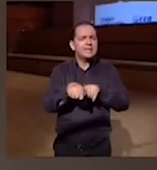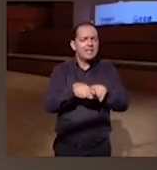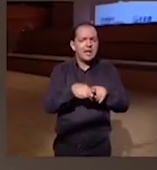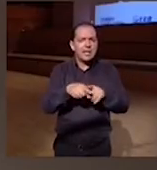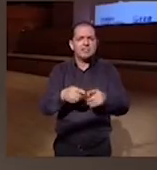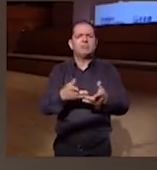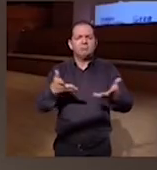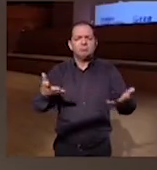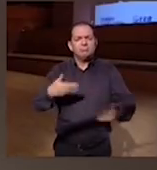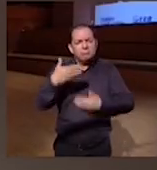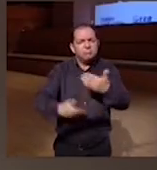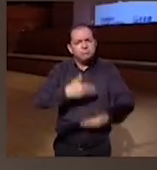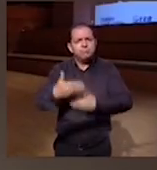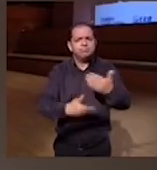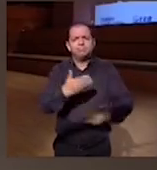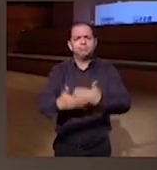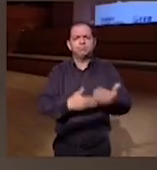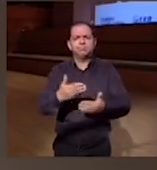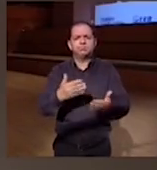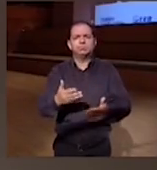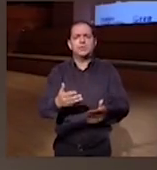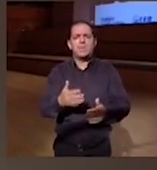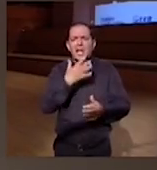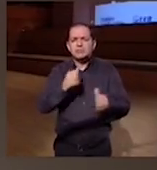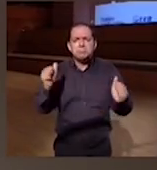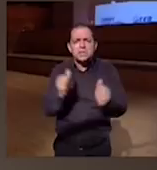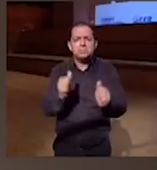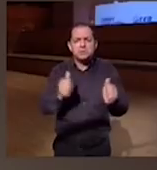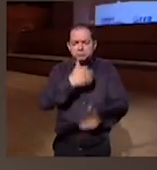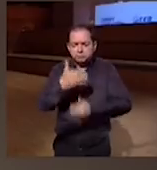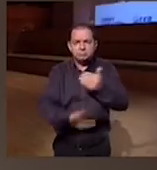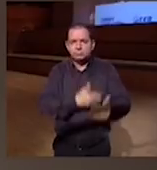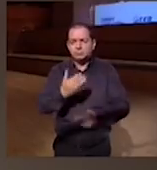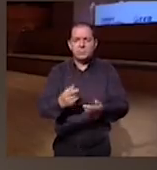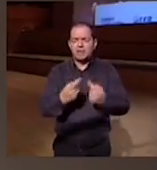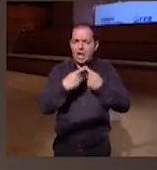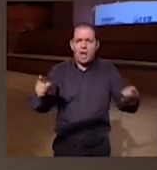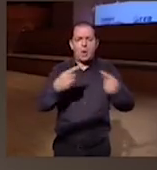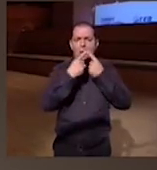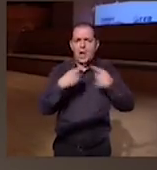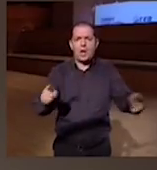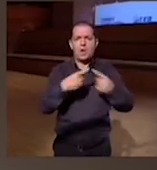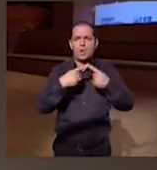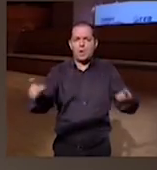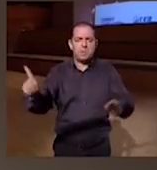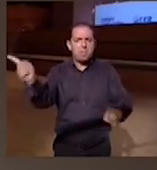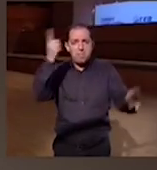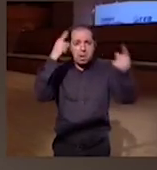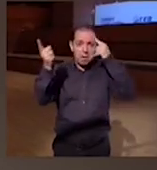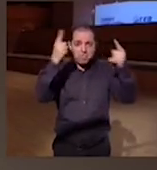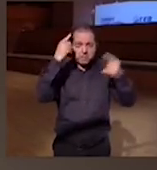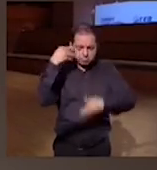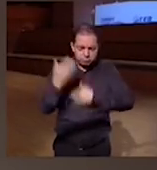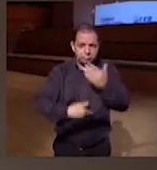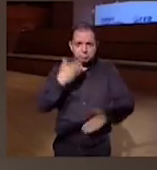εντατικοποιούνται και θα έλεγα ότι εντατικοποιούνται και επαναστατικοποιούνται με σαρωτικές συνέπειες